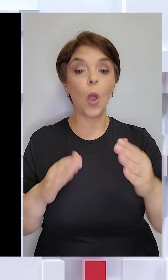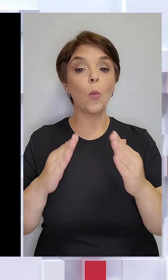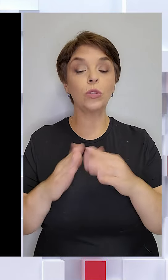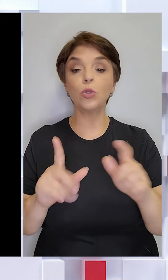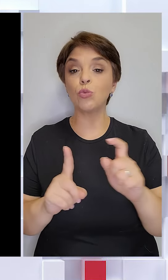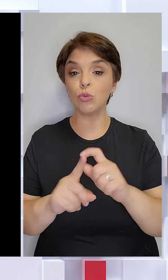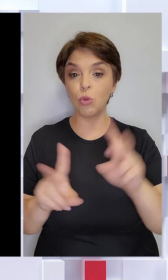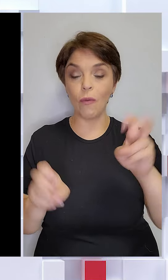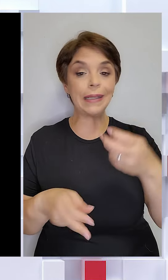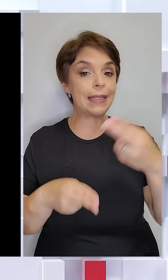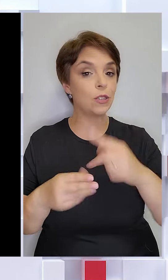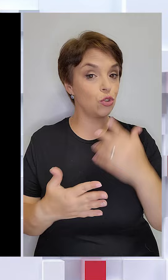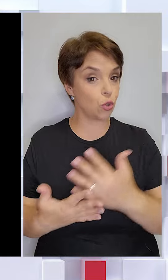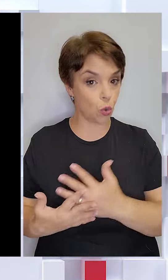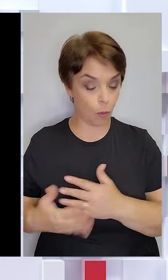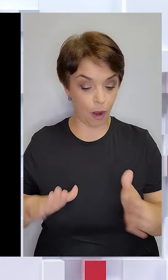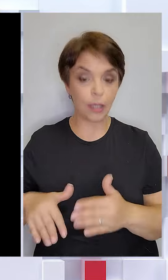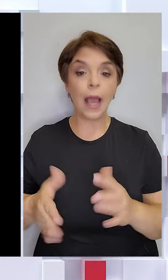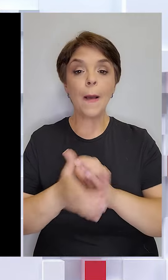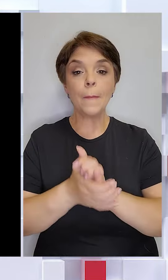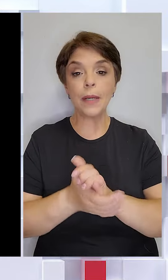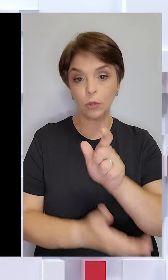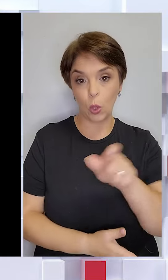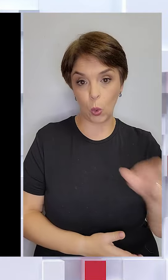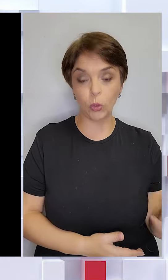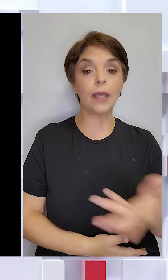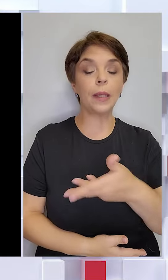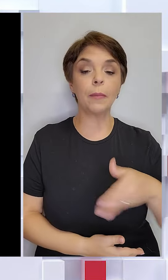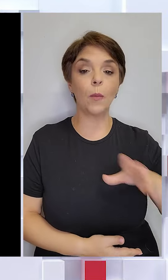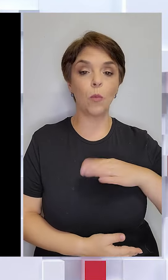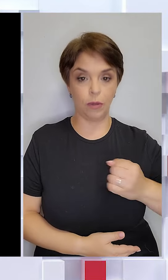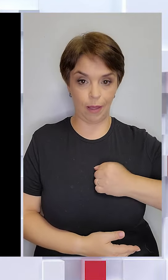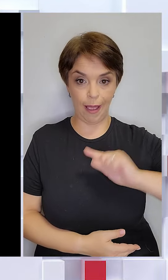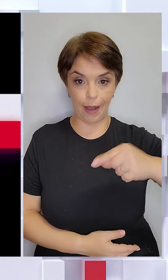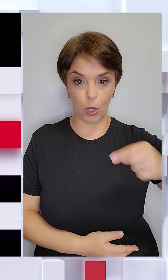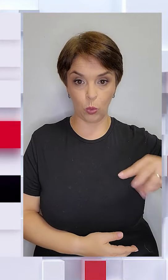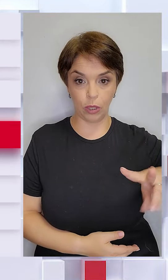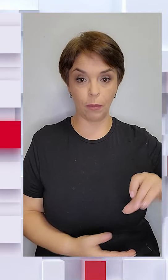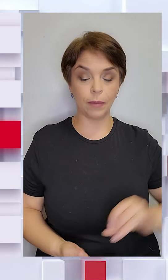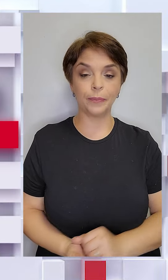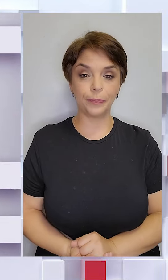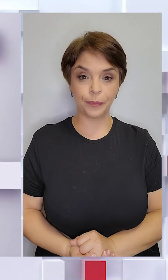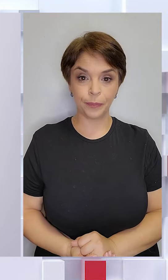«Будинок слова», «Нескінчений роман», «Мирні люди» та «Ми були рекрутами».